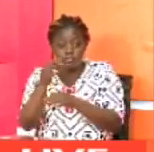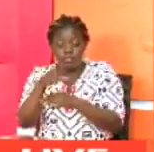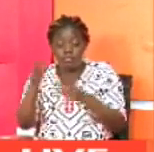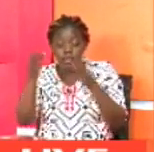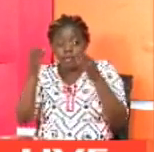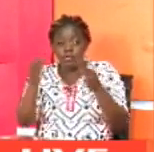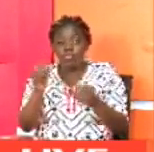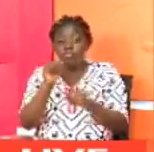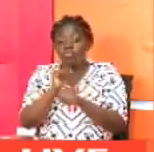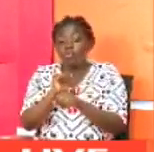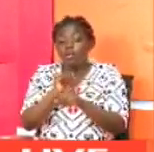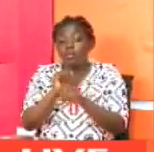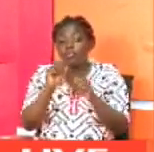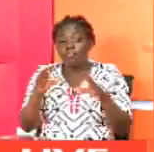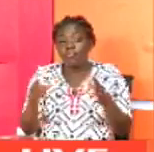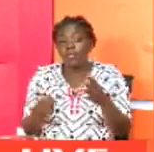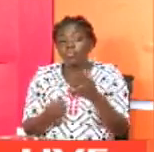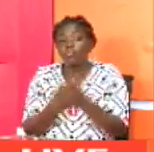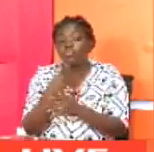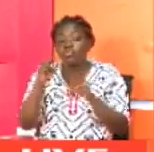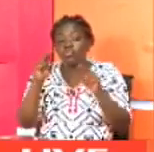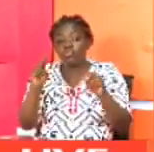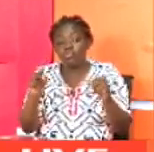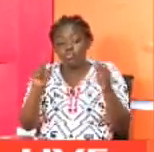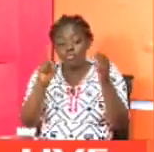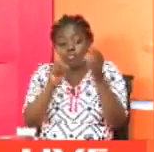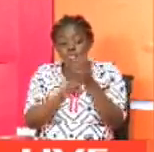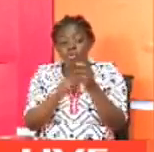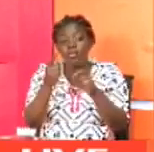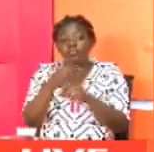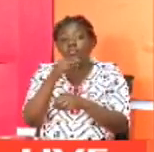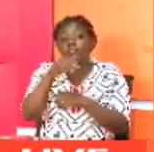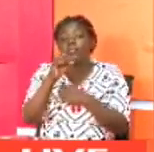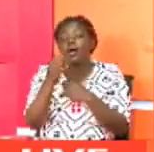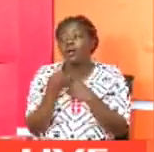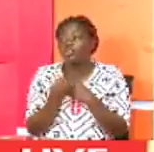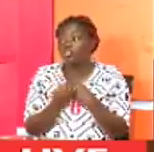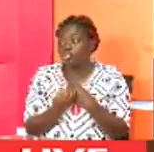ekintu ekibaviiriddeko obutafuna mu mulimu gwabwe.